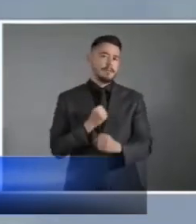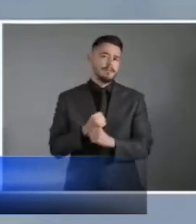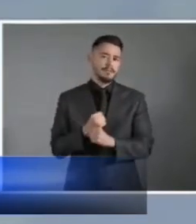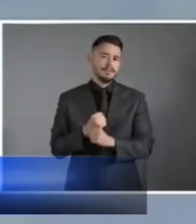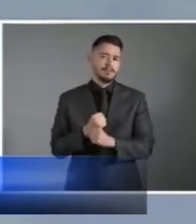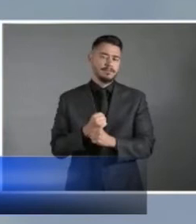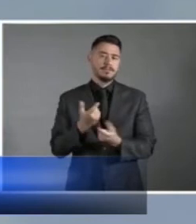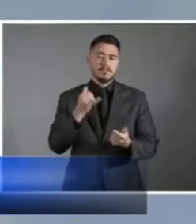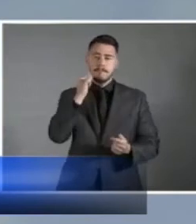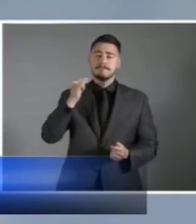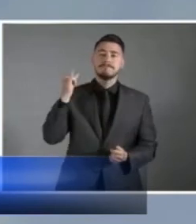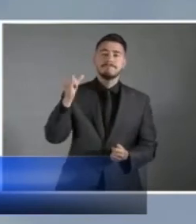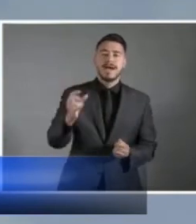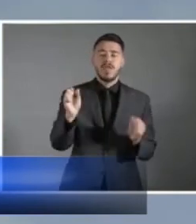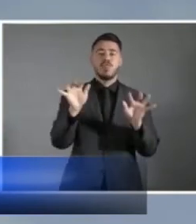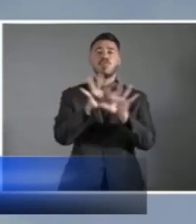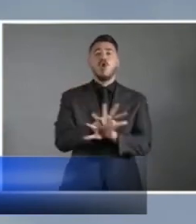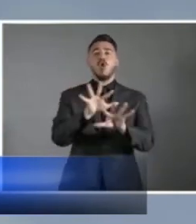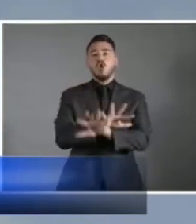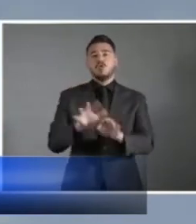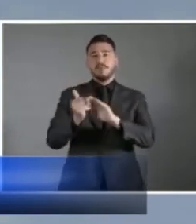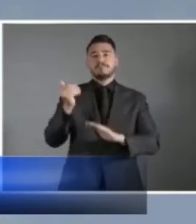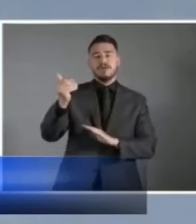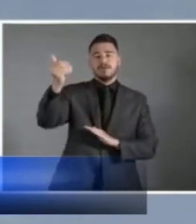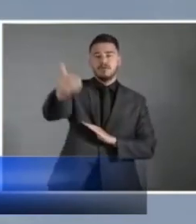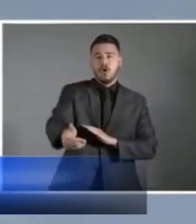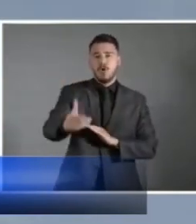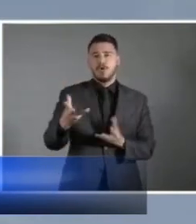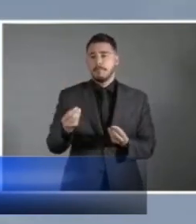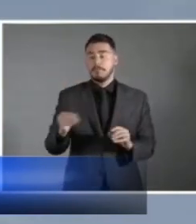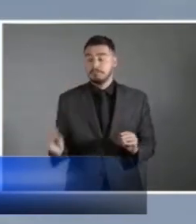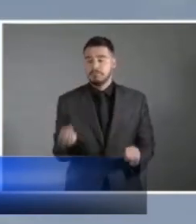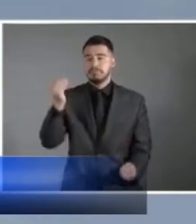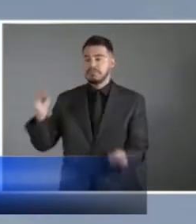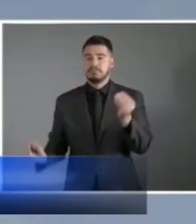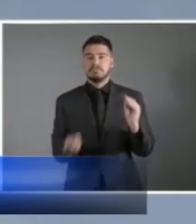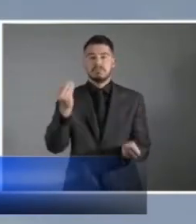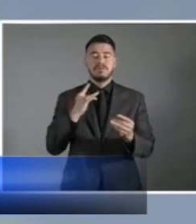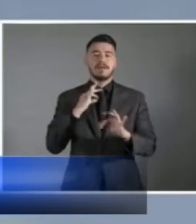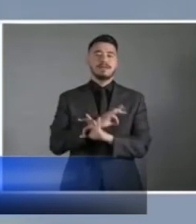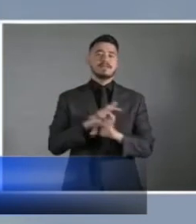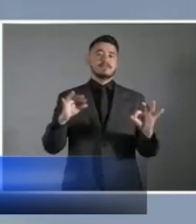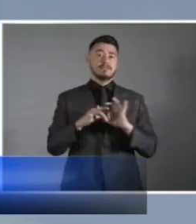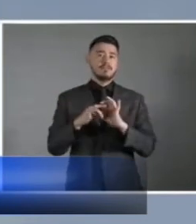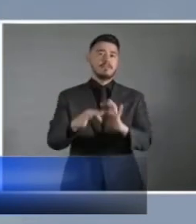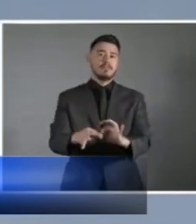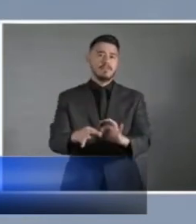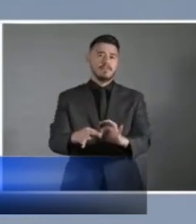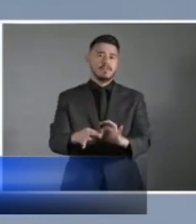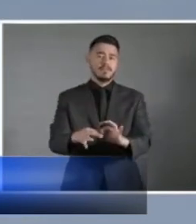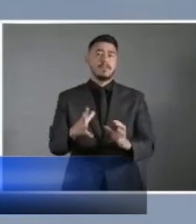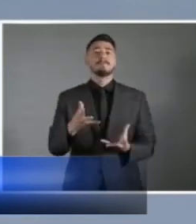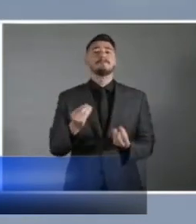σε αχαρτογράφητα νερά, με απρόβλεπτες αναταράξεις. Γι' αυτό και πολλοί συμπολίτες μας πιάνουν τον εαυτό